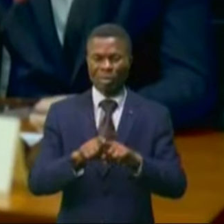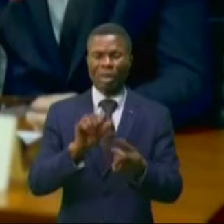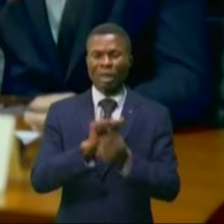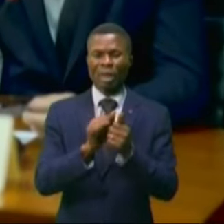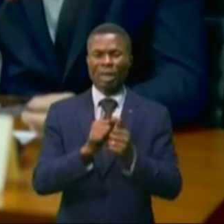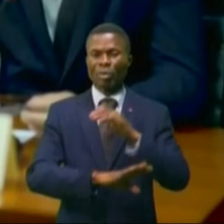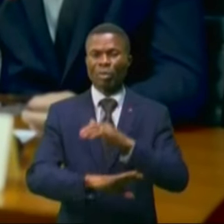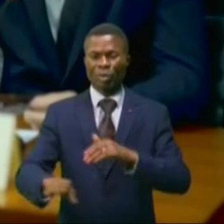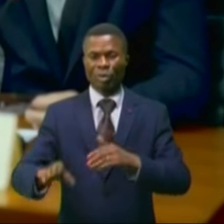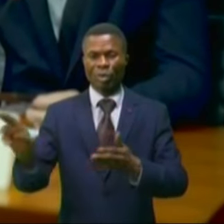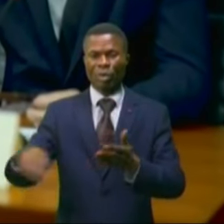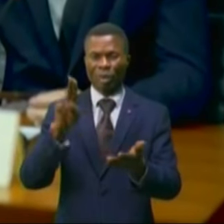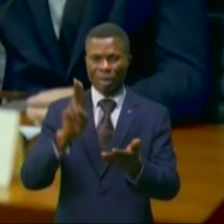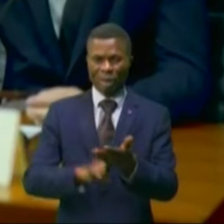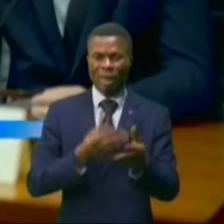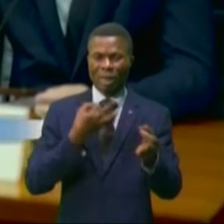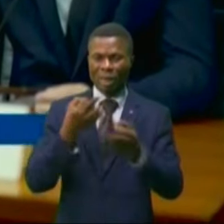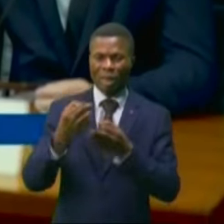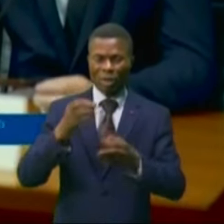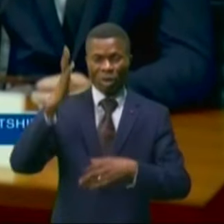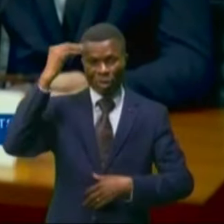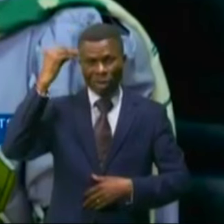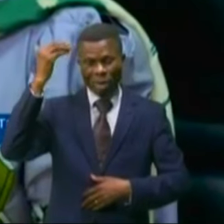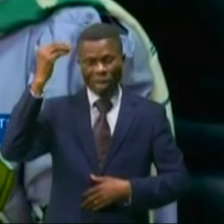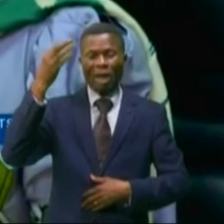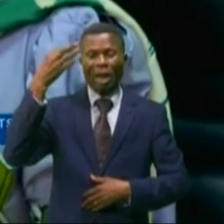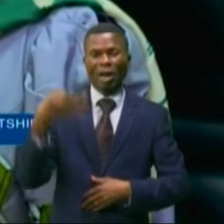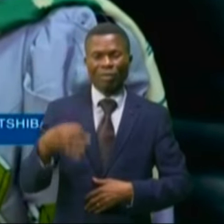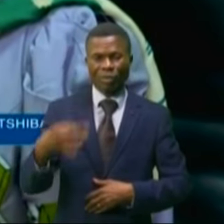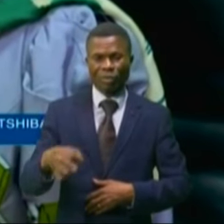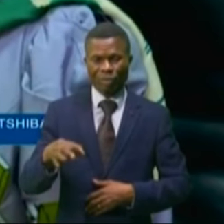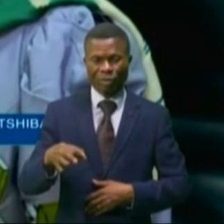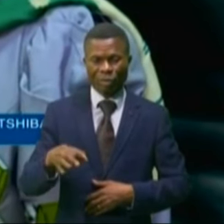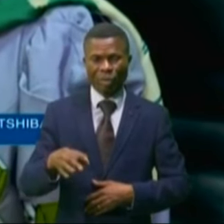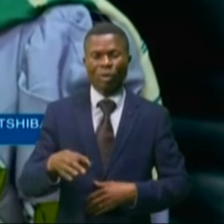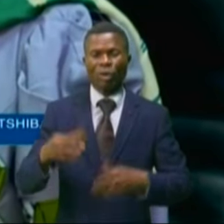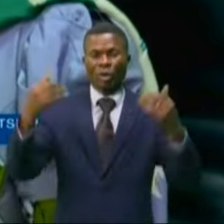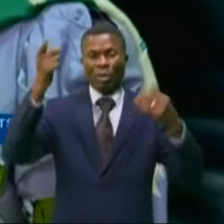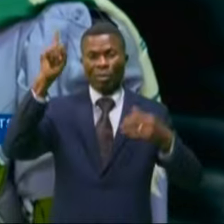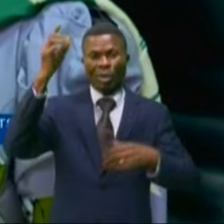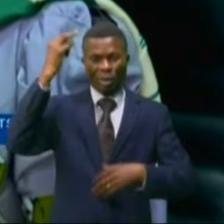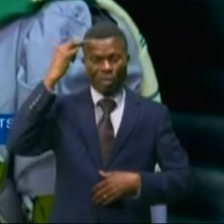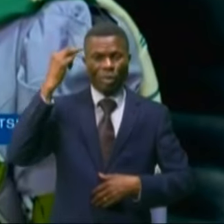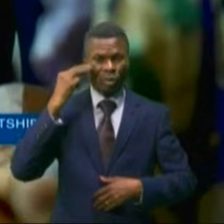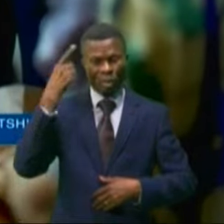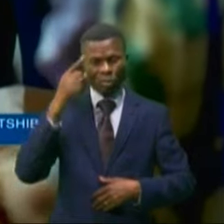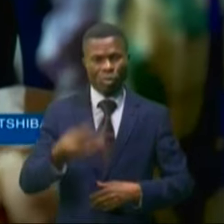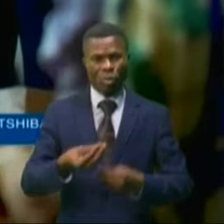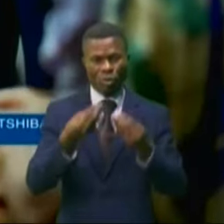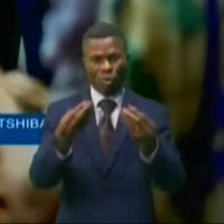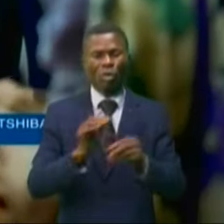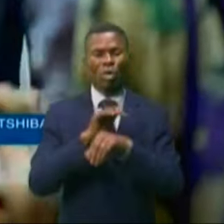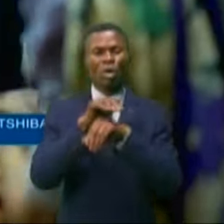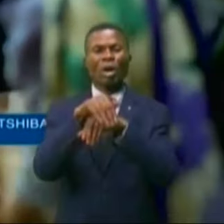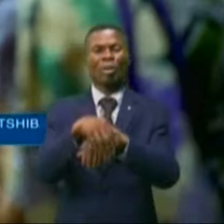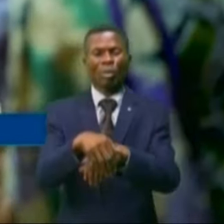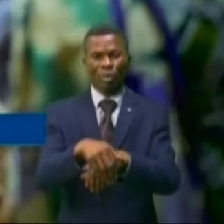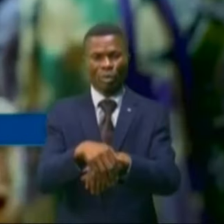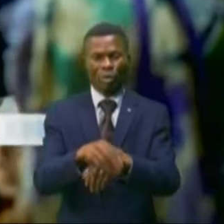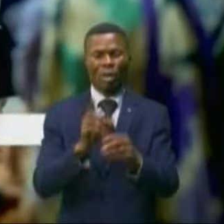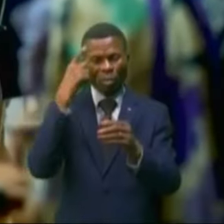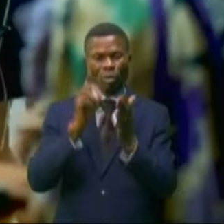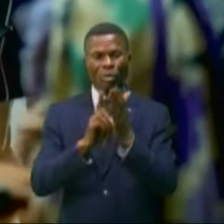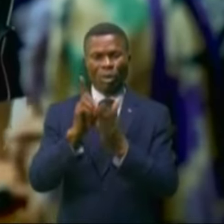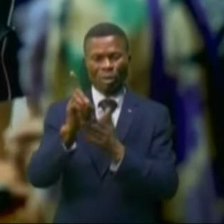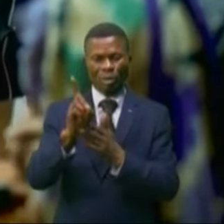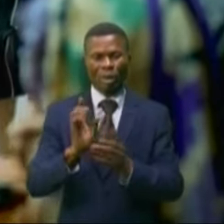ces sénateurs ont fait part des expériences françaises à la chef du gouvernement afin d'apporter une contribution au développement